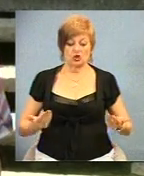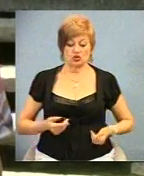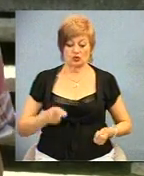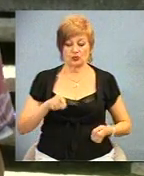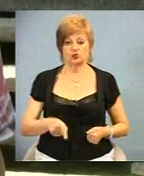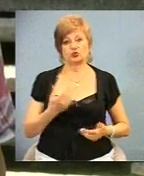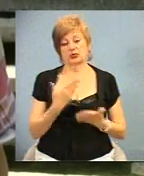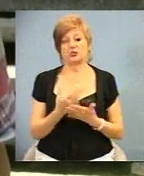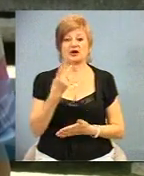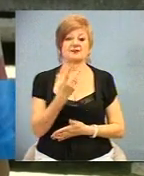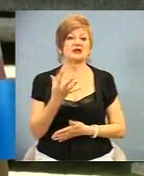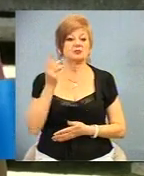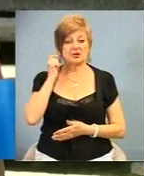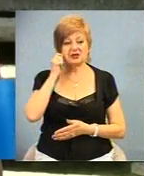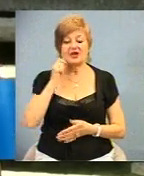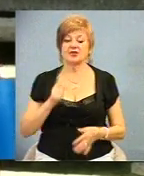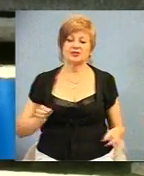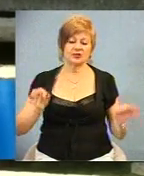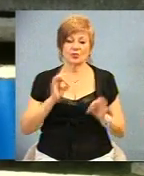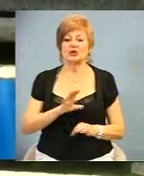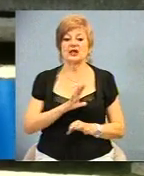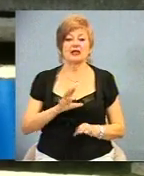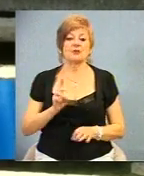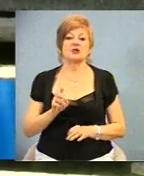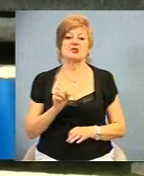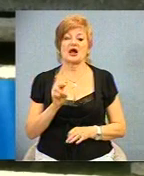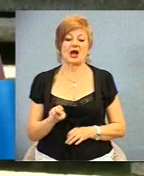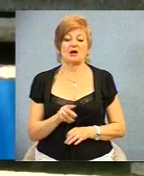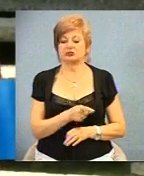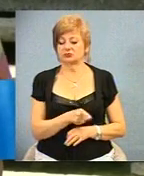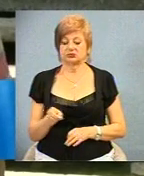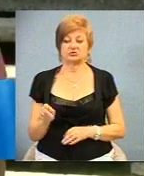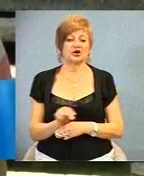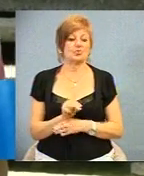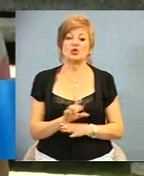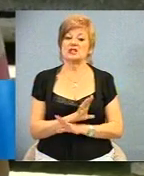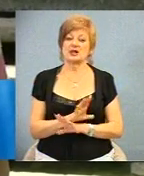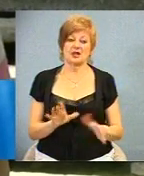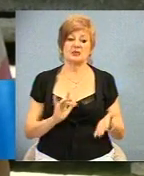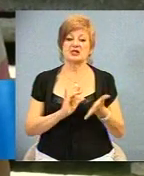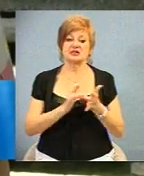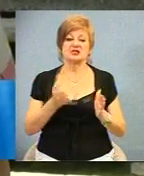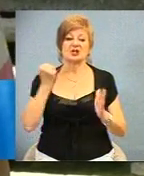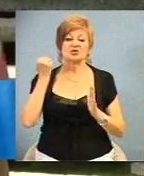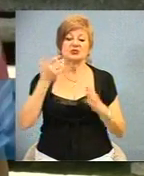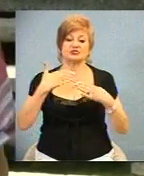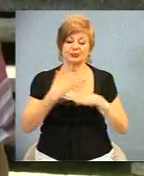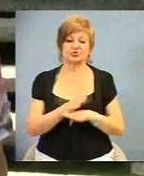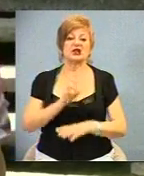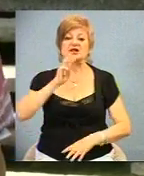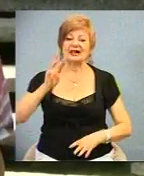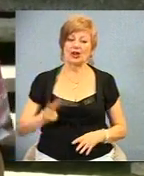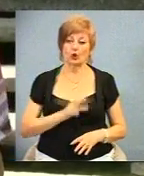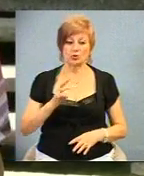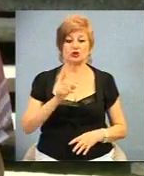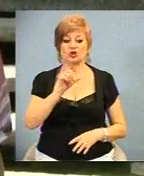під'їзді років 25. Ні разу не було у нас ні капітального, ні текучого ремонту. Стекла у нас вибиті вже 3 роки.